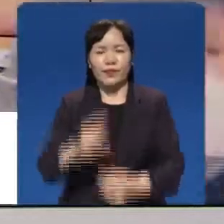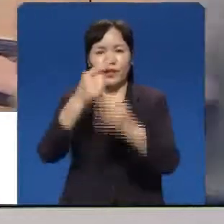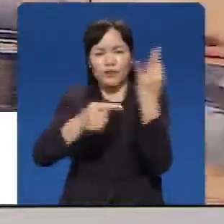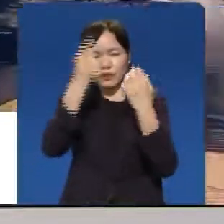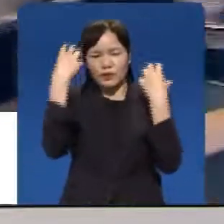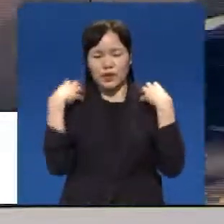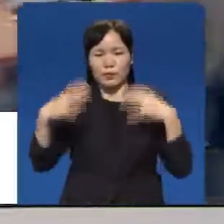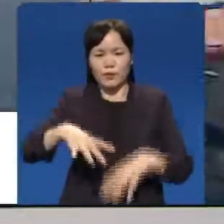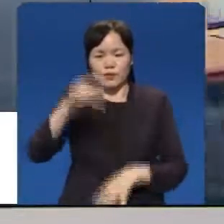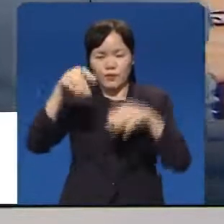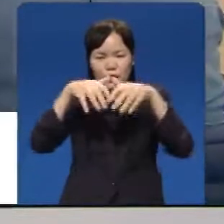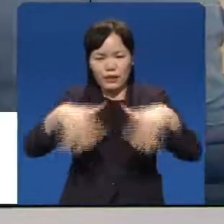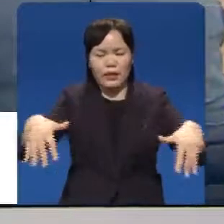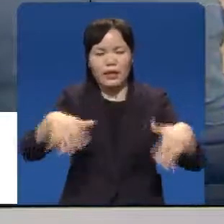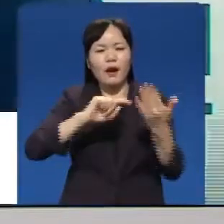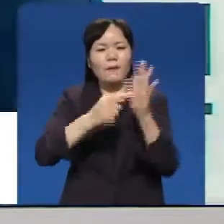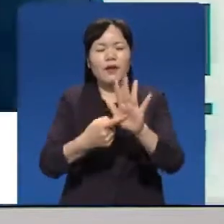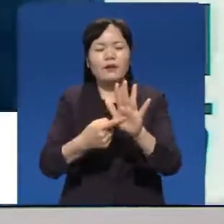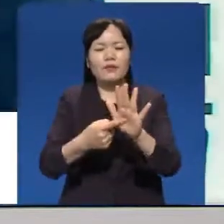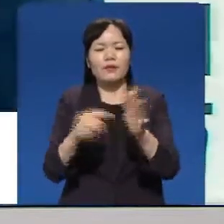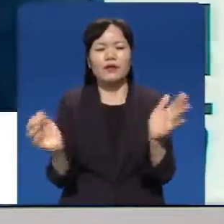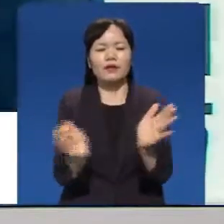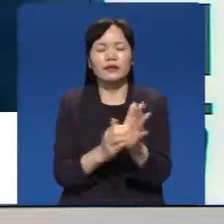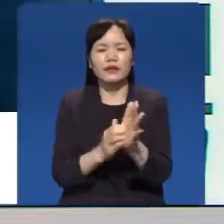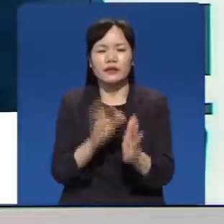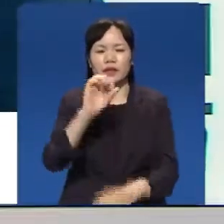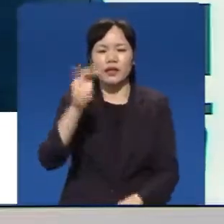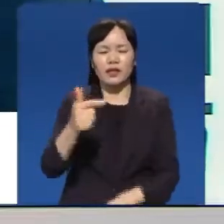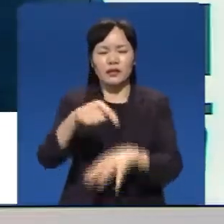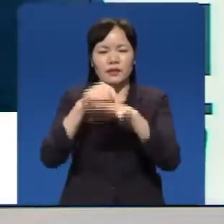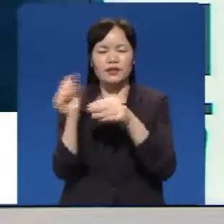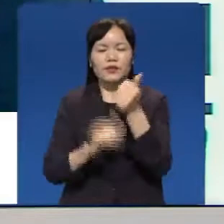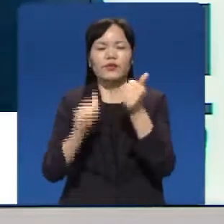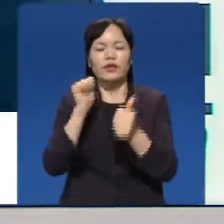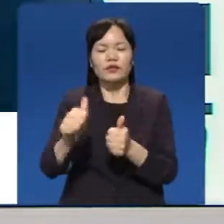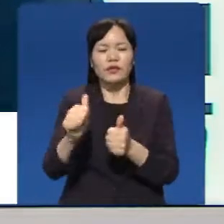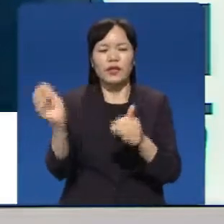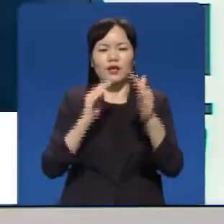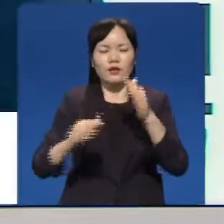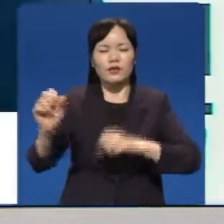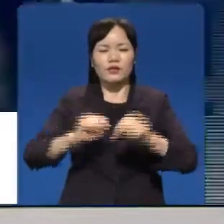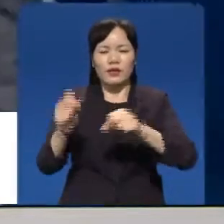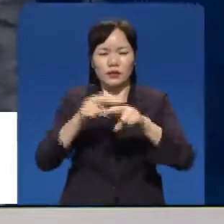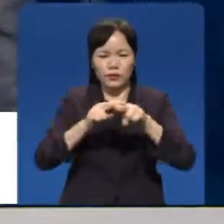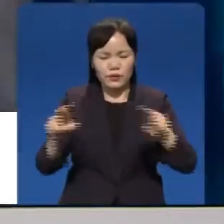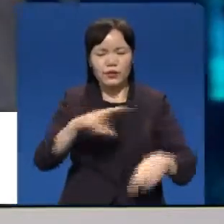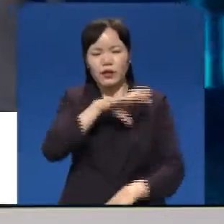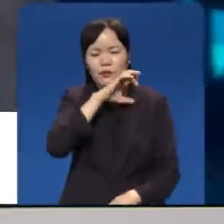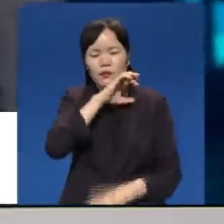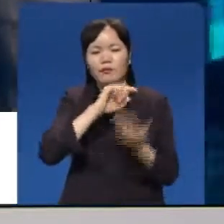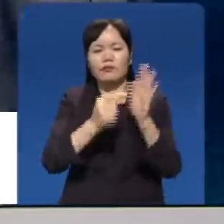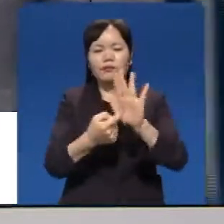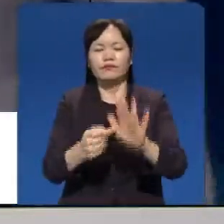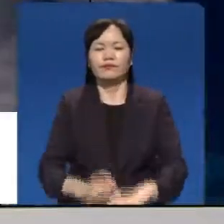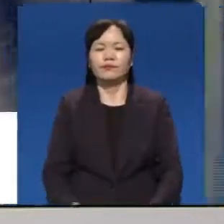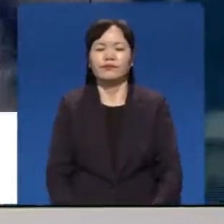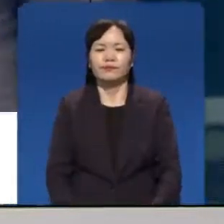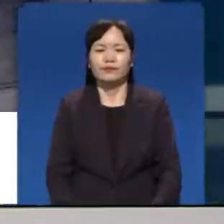윤석열 정부 초대 내각 인선이 마무리됐는데 안철수 인수위원장이 공식 일정을 취소하며 불만을